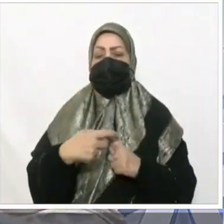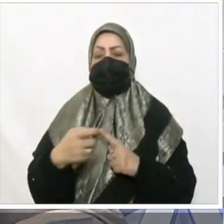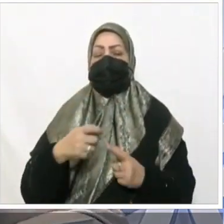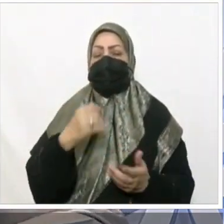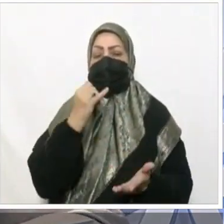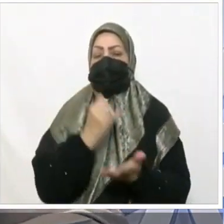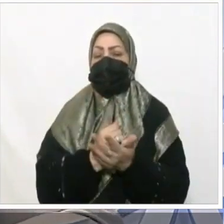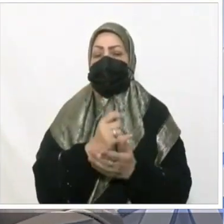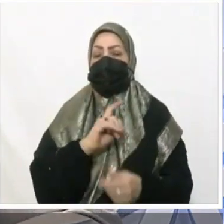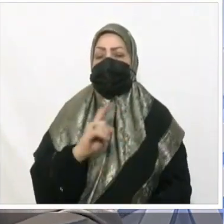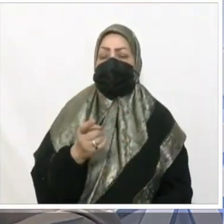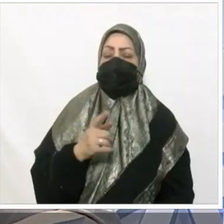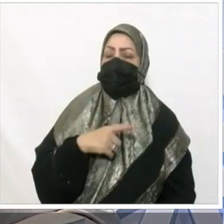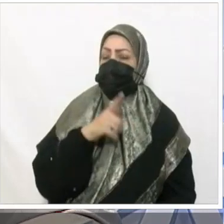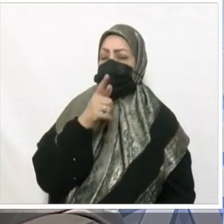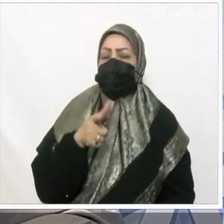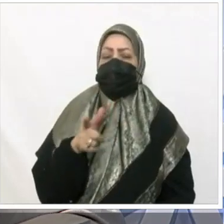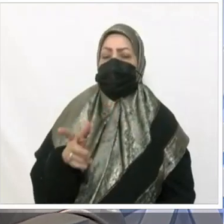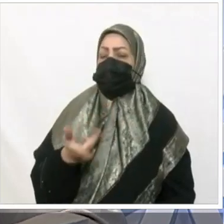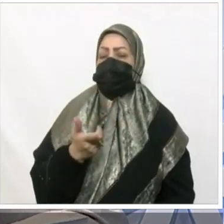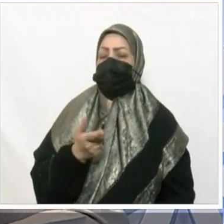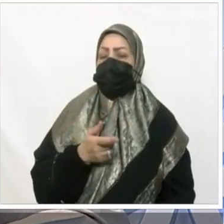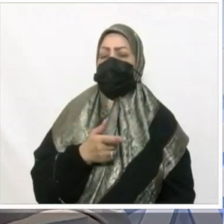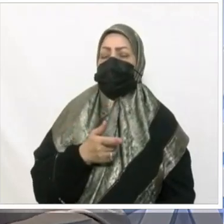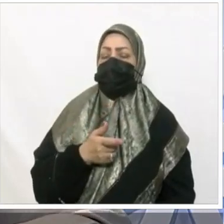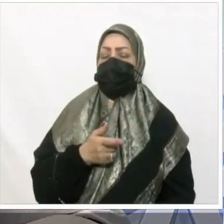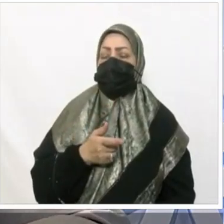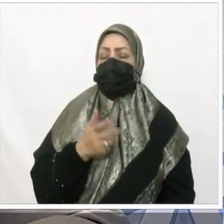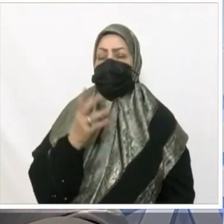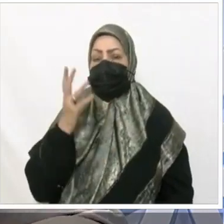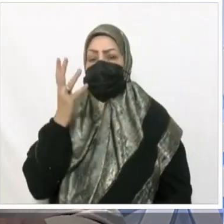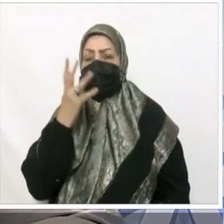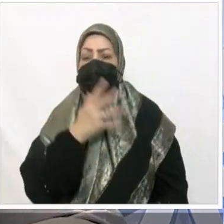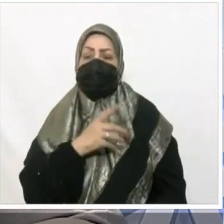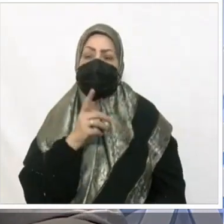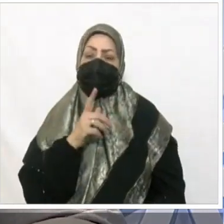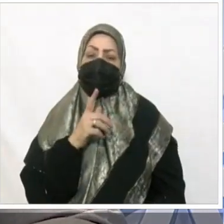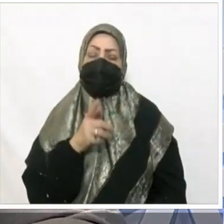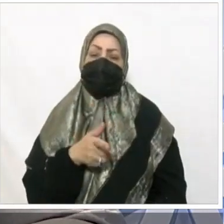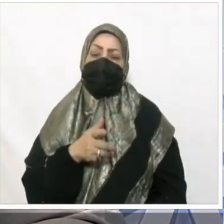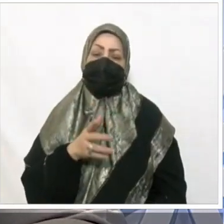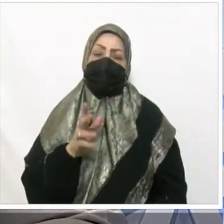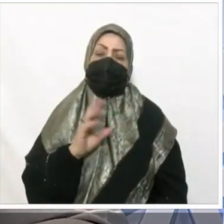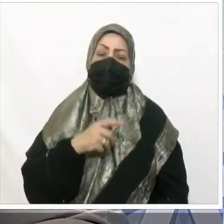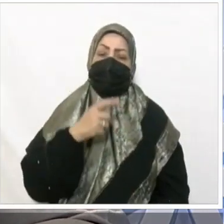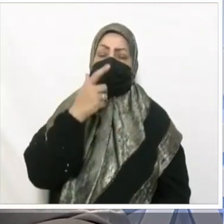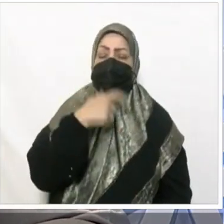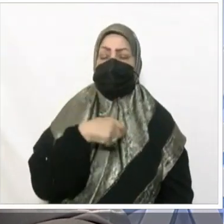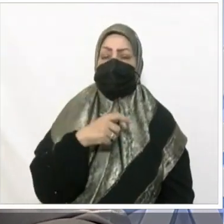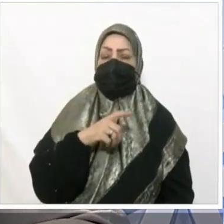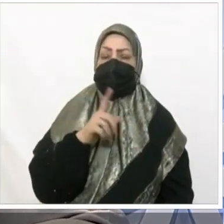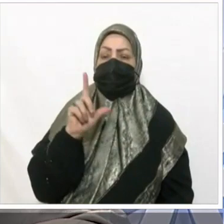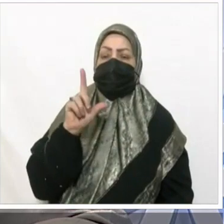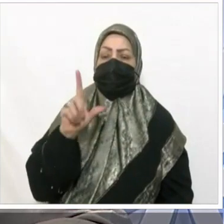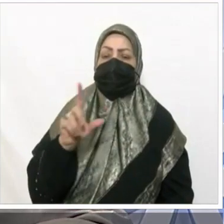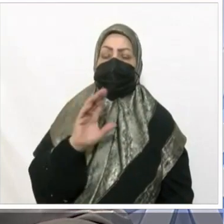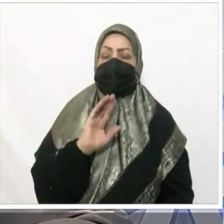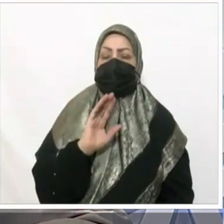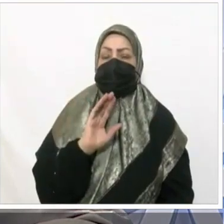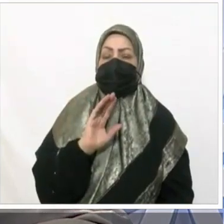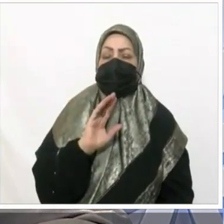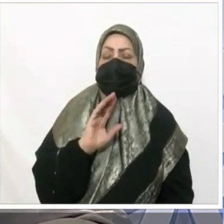ويقرأ على أهل العلم ويطلع على أقوال الفقهاء أقوال شراح الحديث والفقهاء